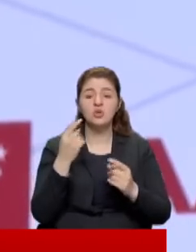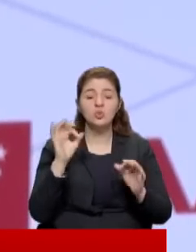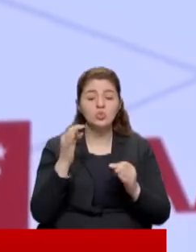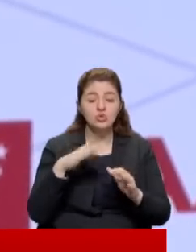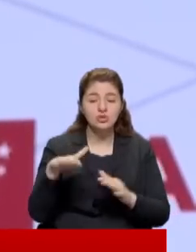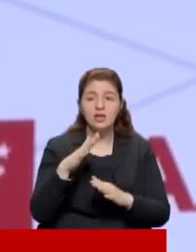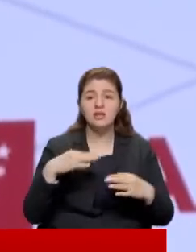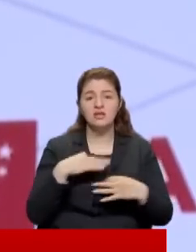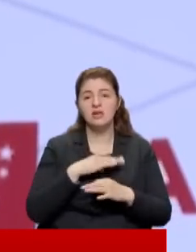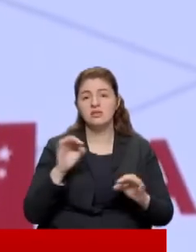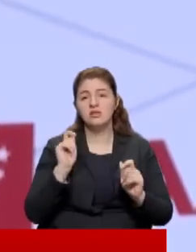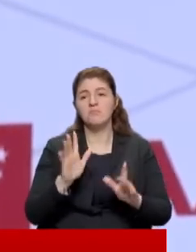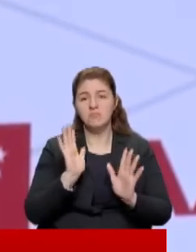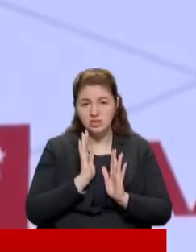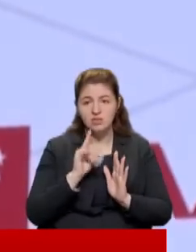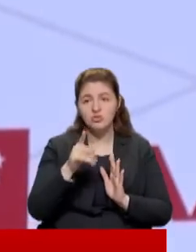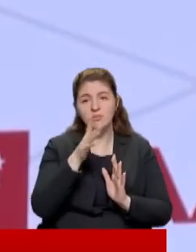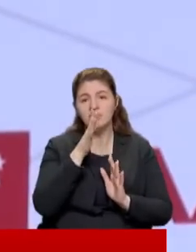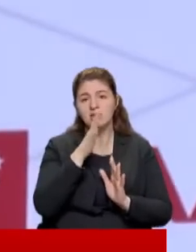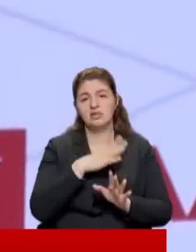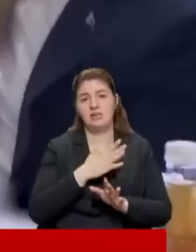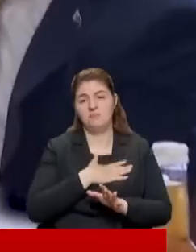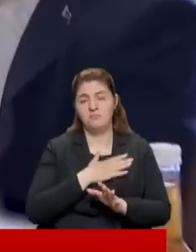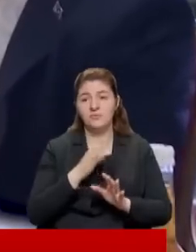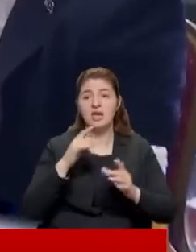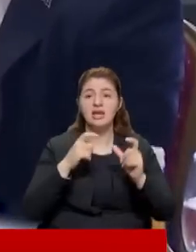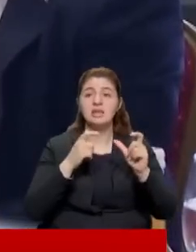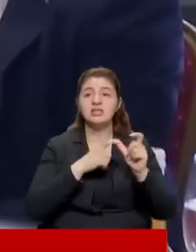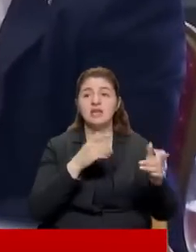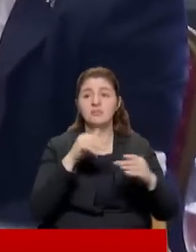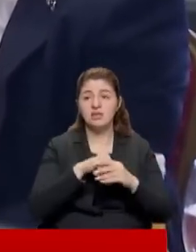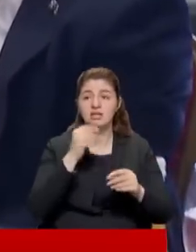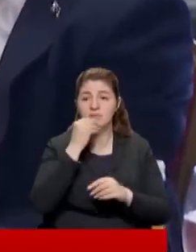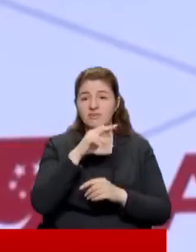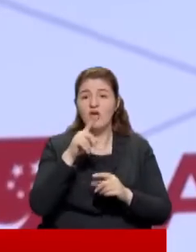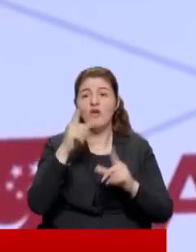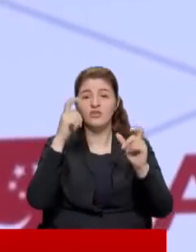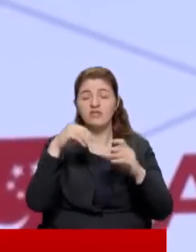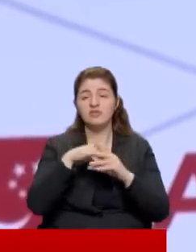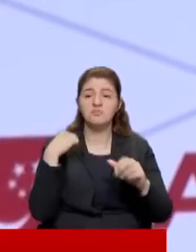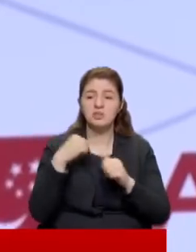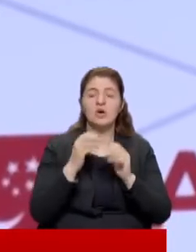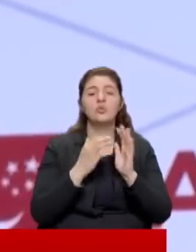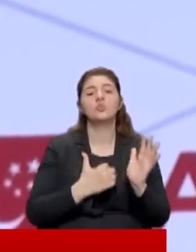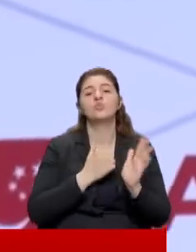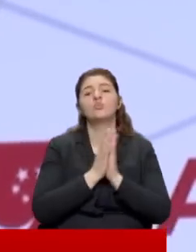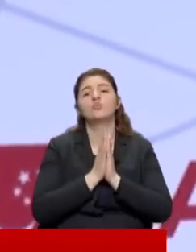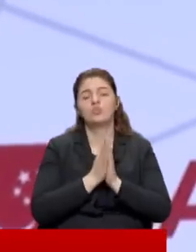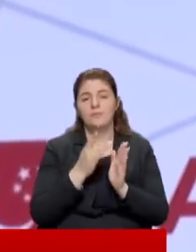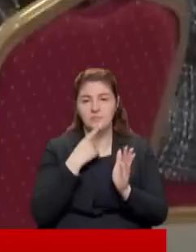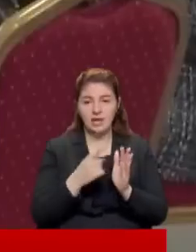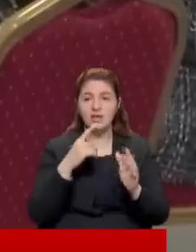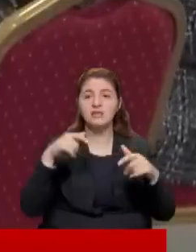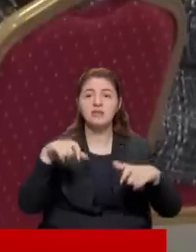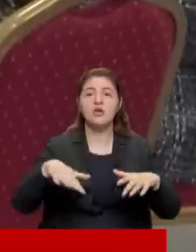kutsala saygısızlık etmez. Bunu da bilmenizi isterim. Saadet Partisi'nin iftarında o kare için bir kez daha üzgünüm dedi.